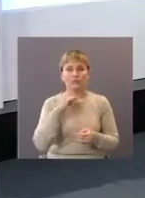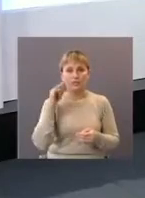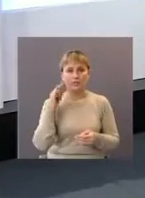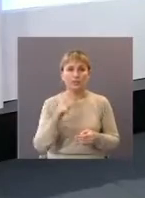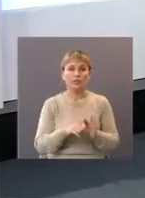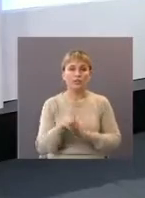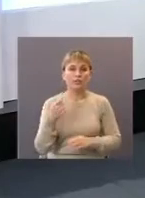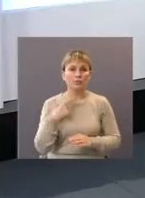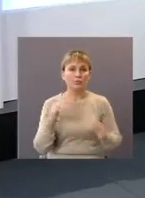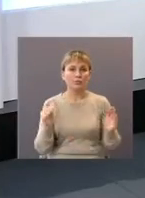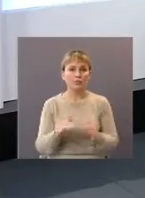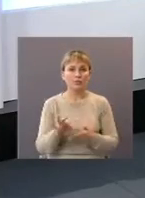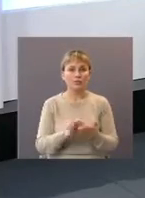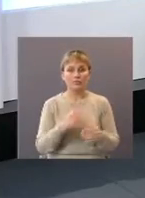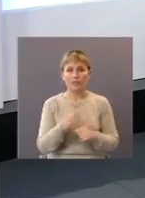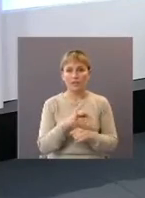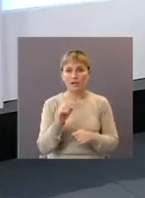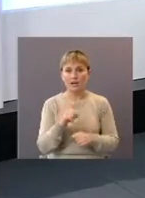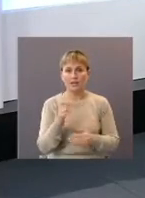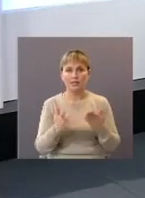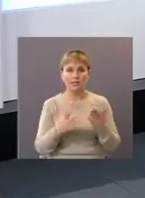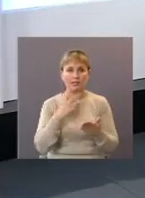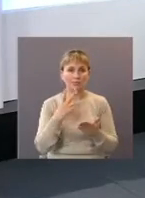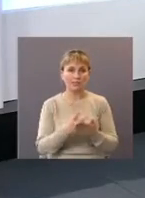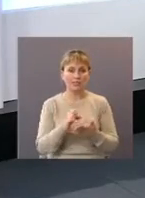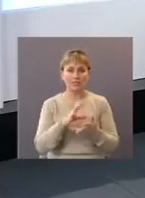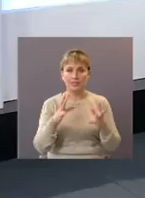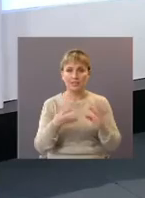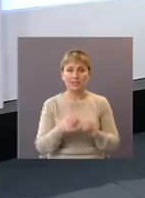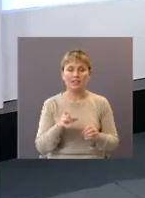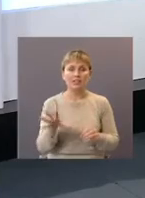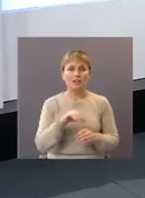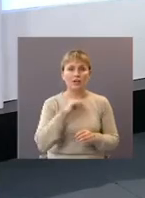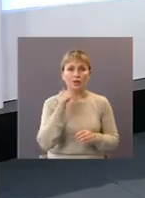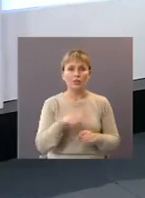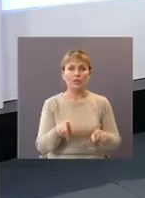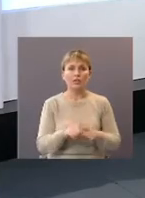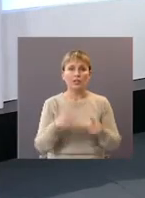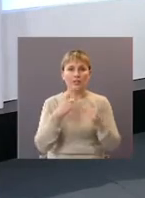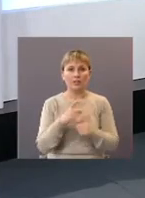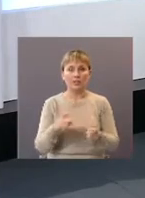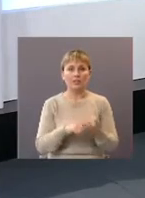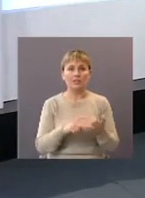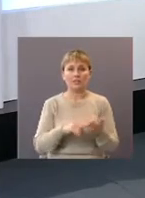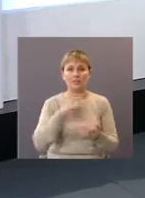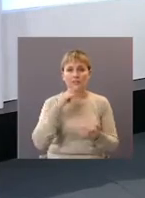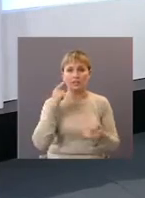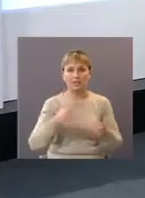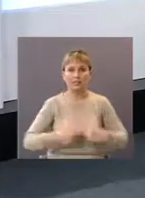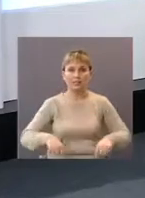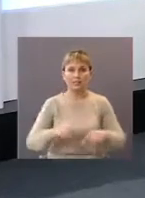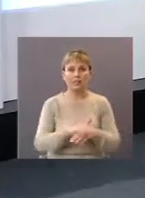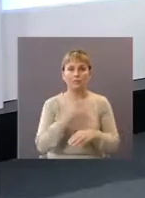стали пить меньше, сразу в 2 раза, если посмотреть на статистику за все годы. Такими данными делится Казахстанская